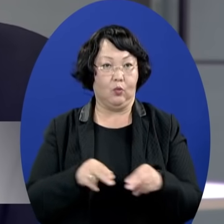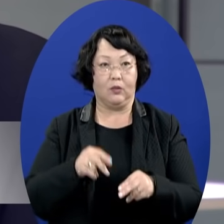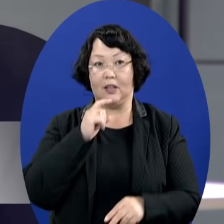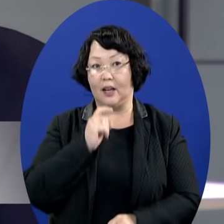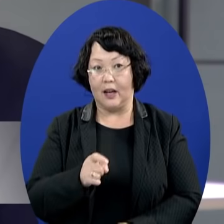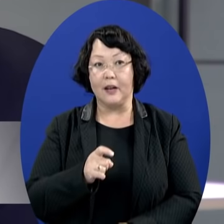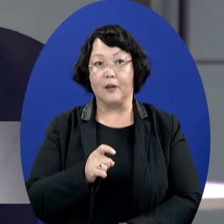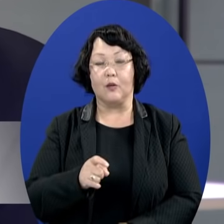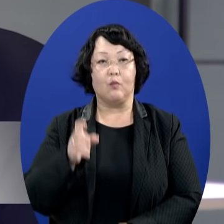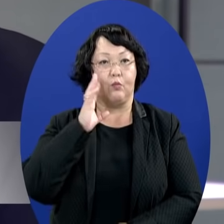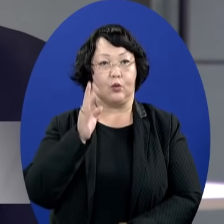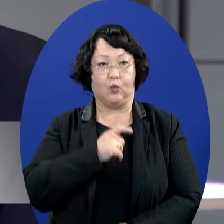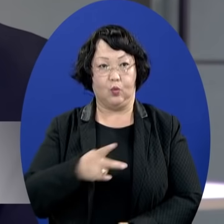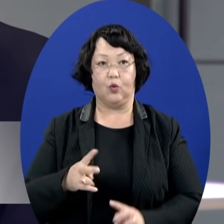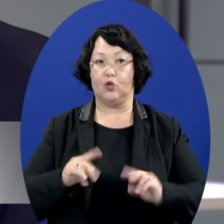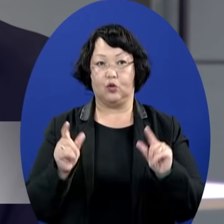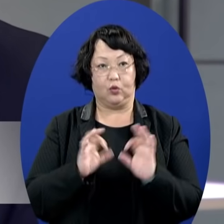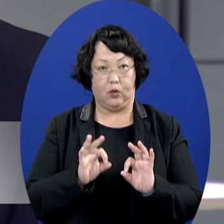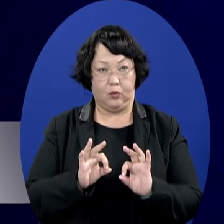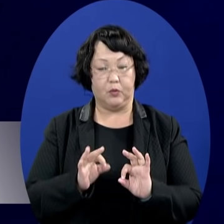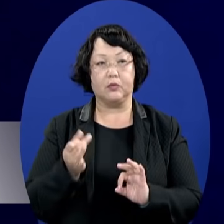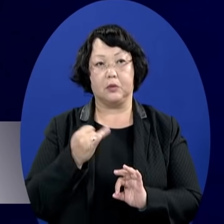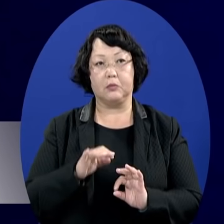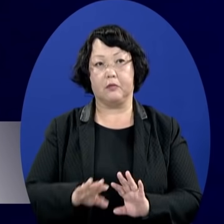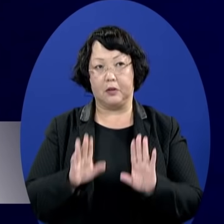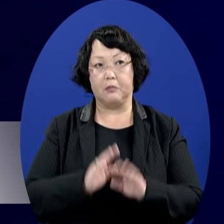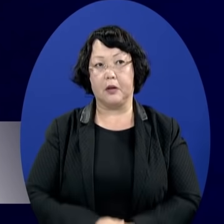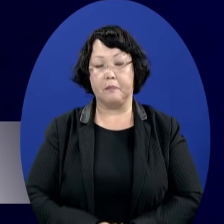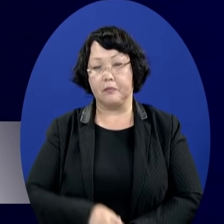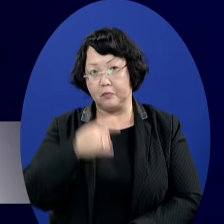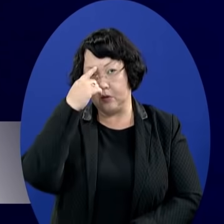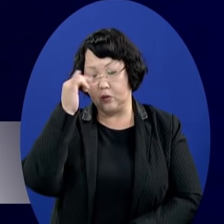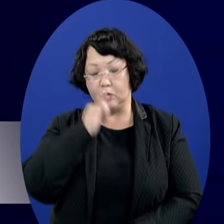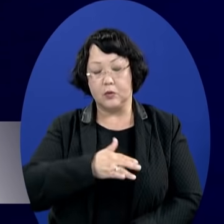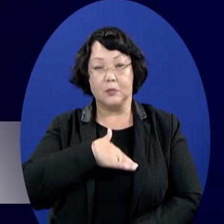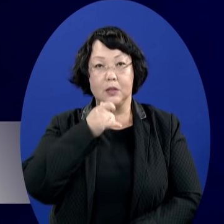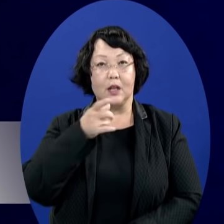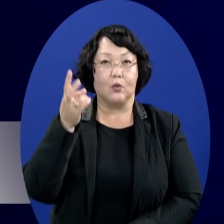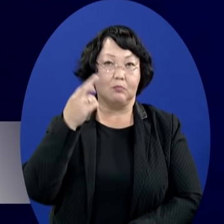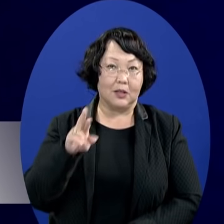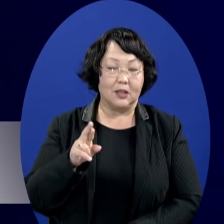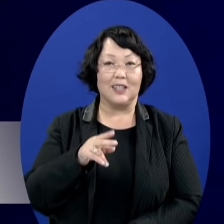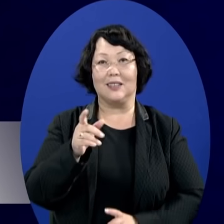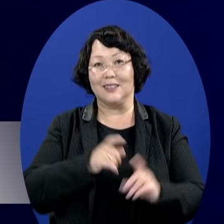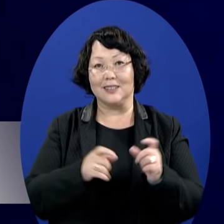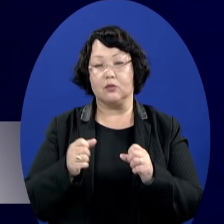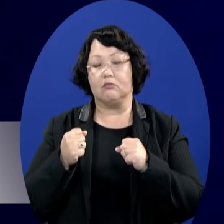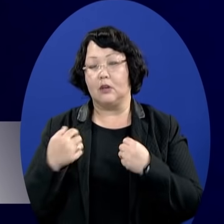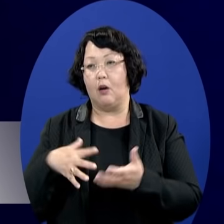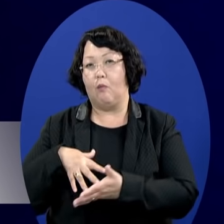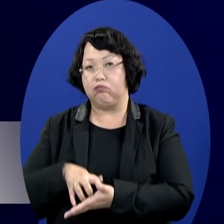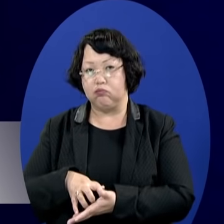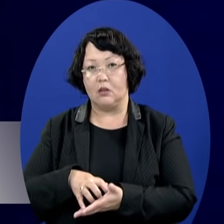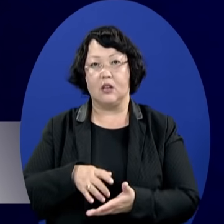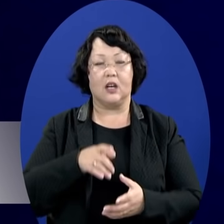нөгөө дүлдэр бол бодлогын хүү бол өөрчлөгдөггүй ийм л төлөв байдалтай байна. Монгол улс эрүүл мэндийн хувьд ч эдийн засгийн хувьд ч тамир тасарч зөвлөлд